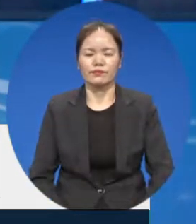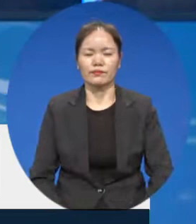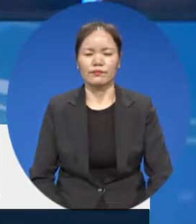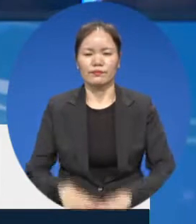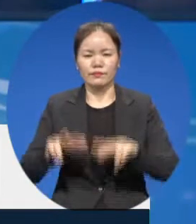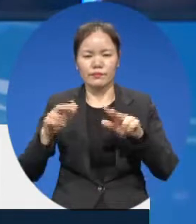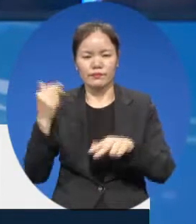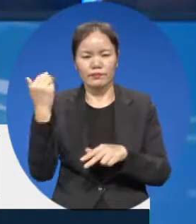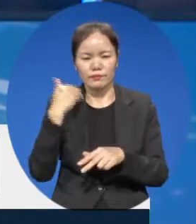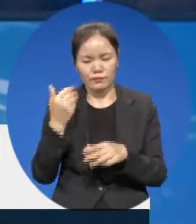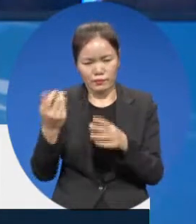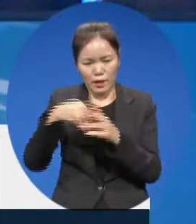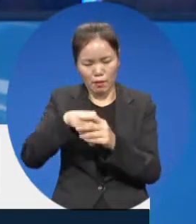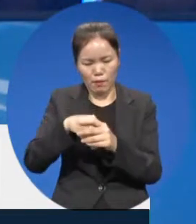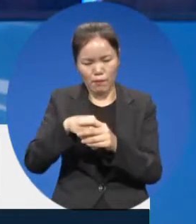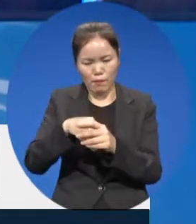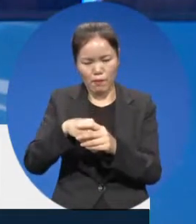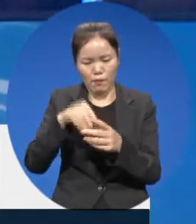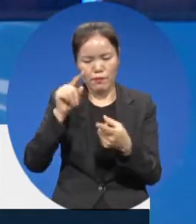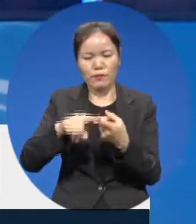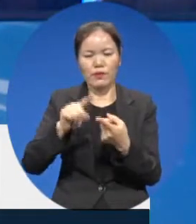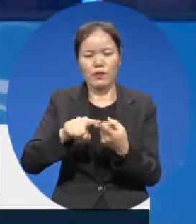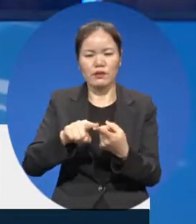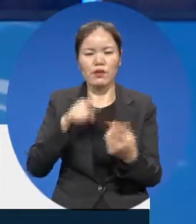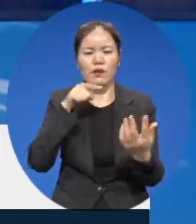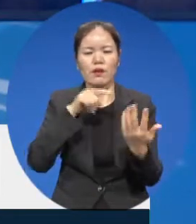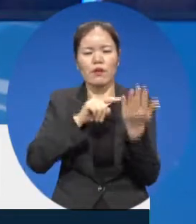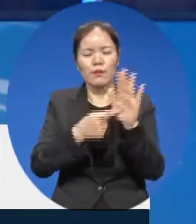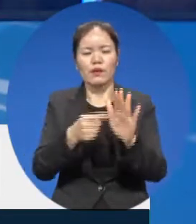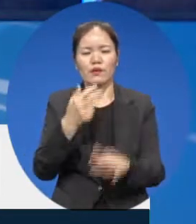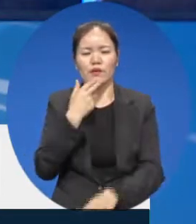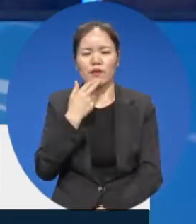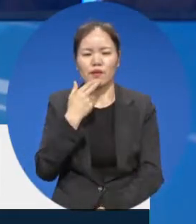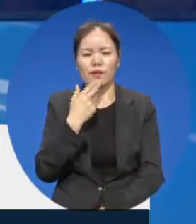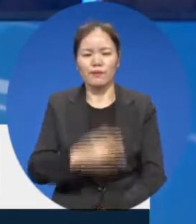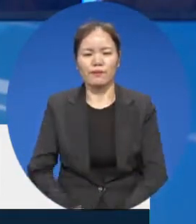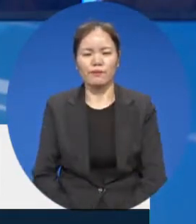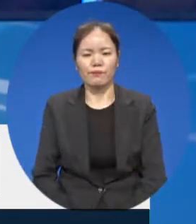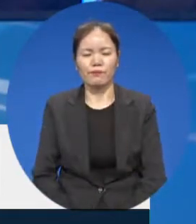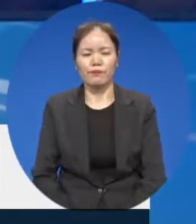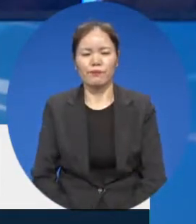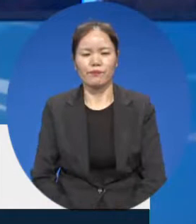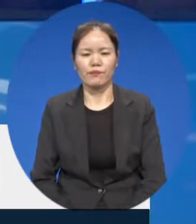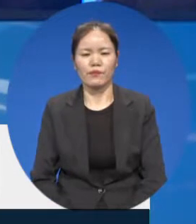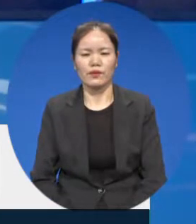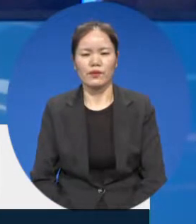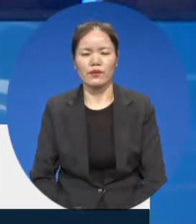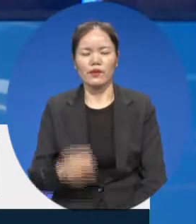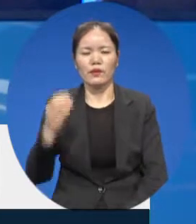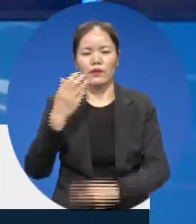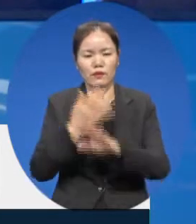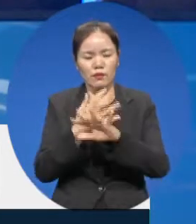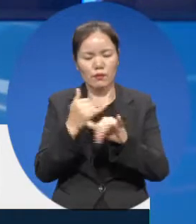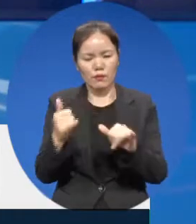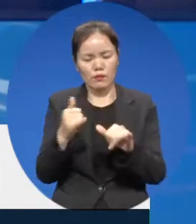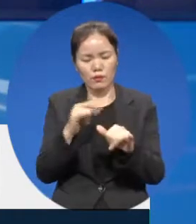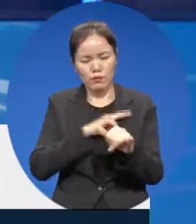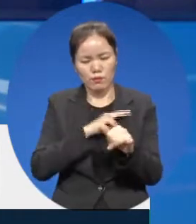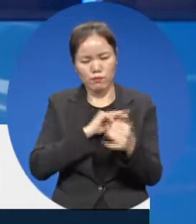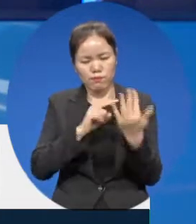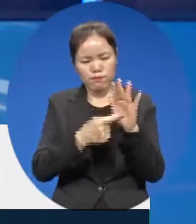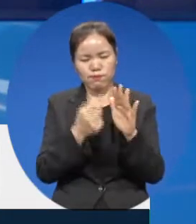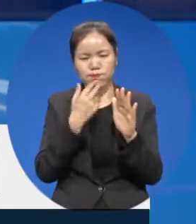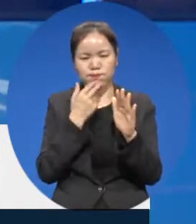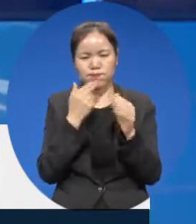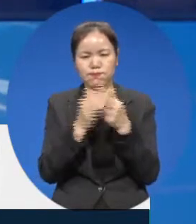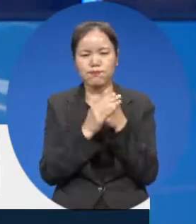사람이 다 포함된 지는 밝혀지지 않고 있어요 이제 법무 차단은 물론 탕에 들어 가니까 용변을 산 들어가겠죠 그리고 나머지 분들 아직 이름이 공개가 안된 상태이기